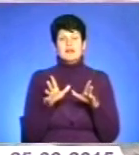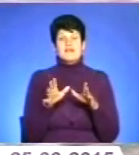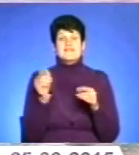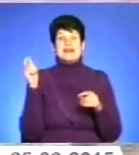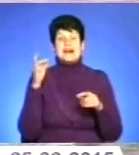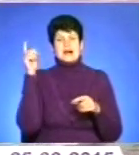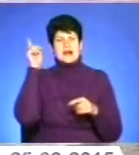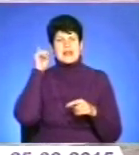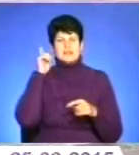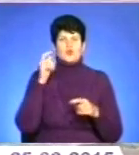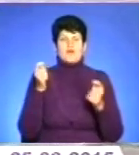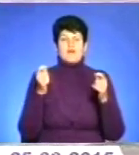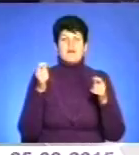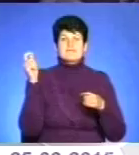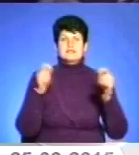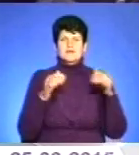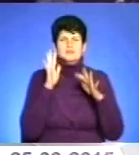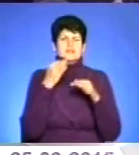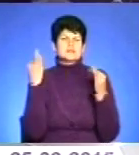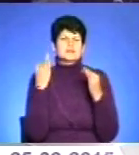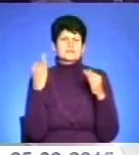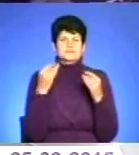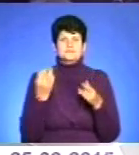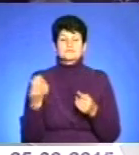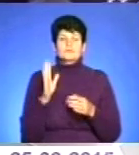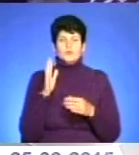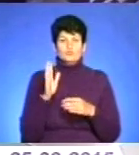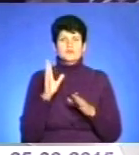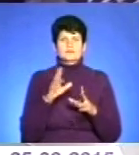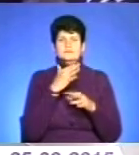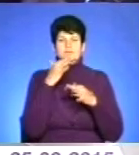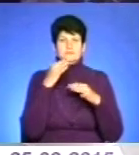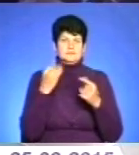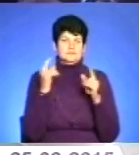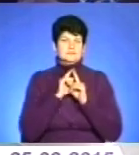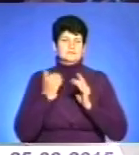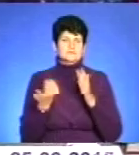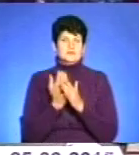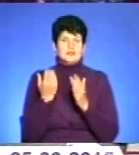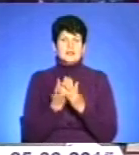ретрофестивалю відбудеться багато цікавинок. Організатори обіцяють насичену програму, адже одне із